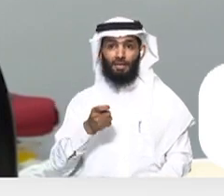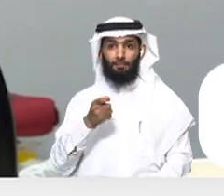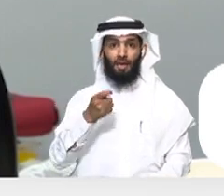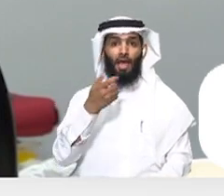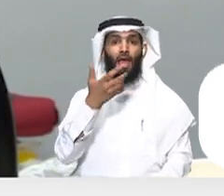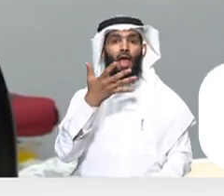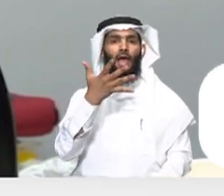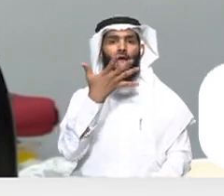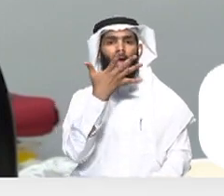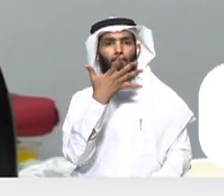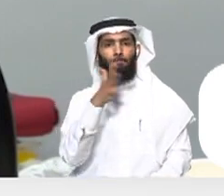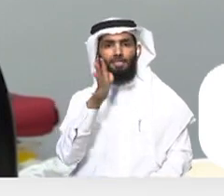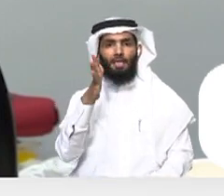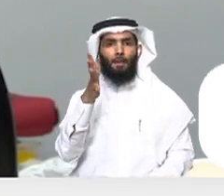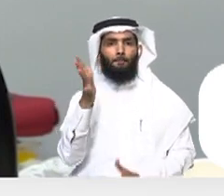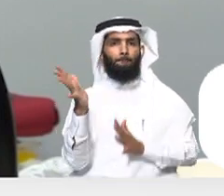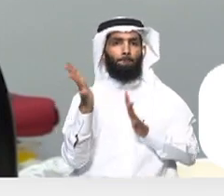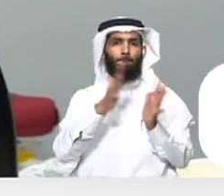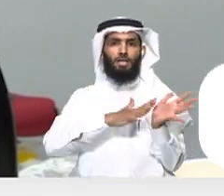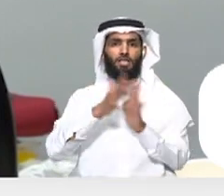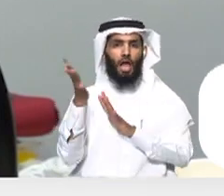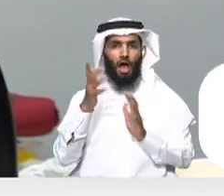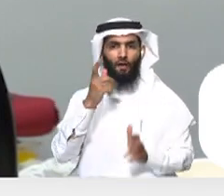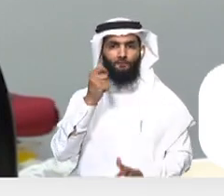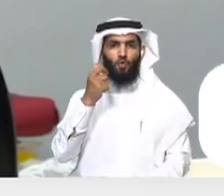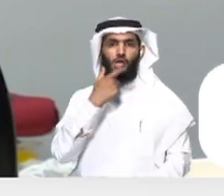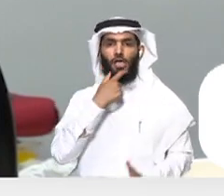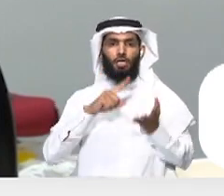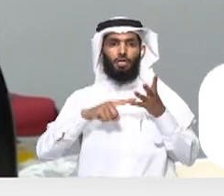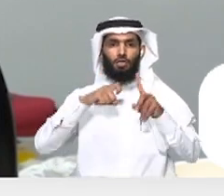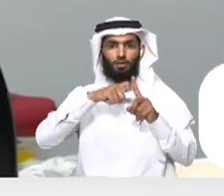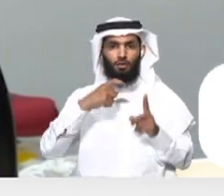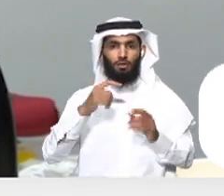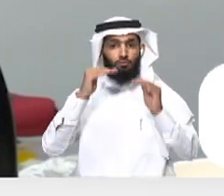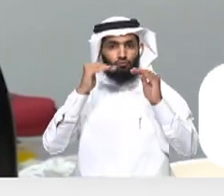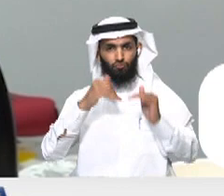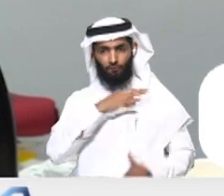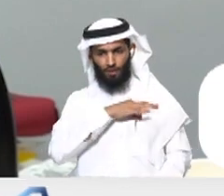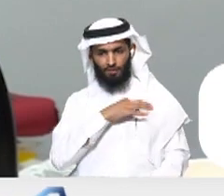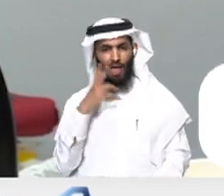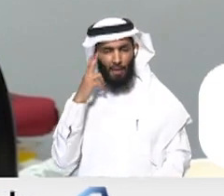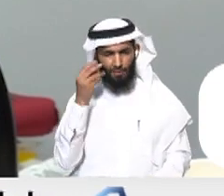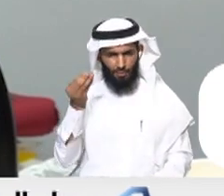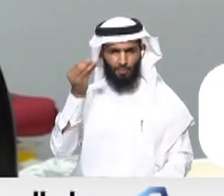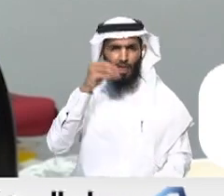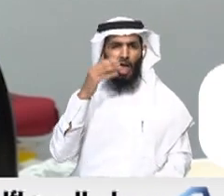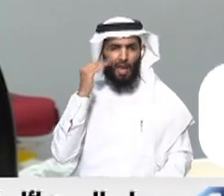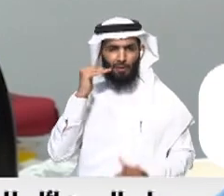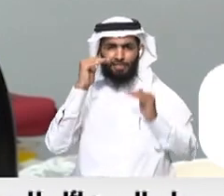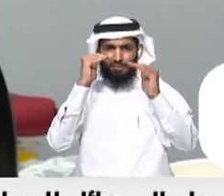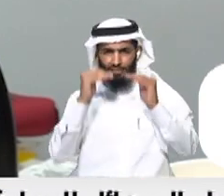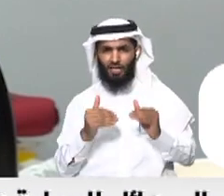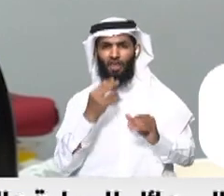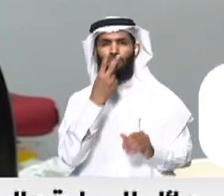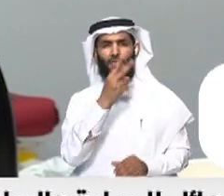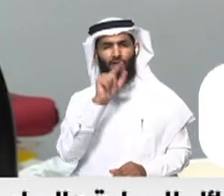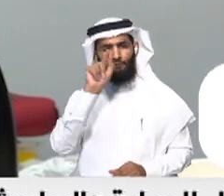جنيه استرليني. ونحتاج إلى خفض يصل إلى 2% إضافية لضمان تحقيق نمو